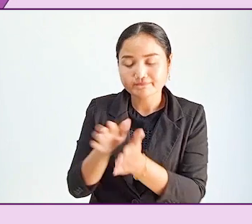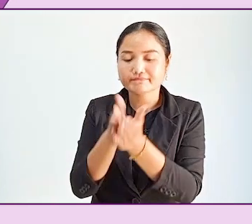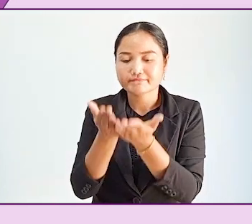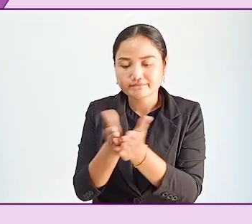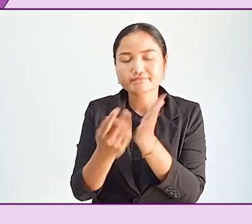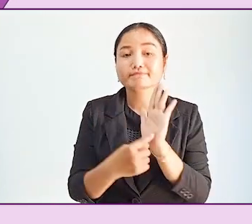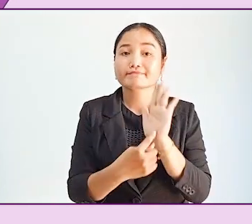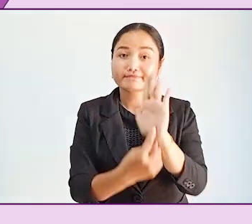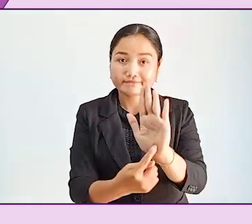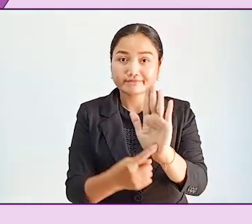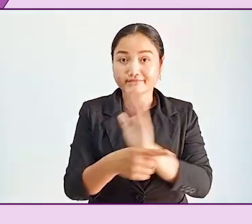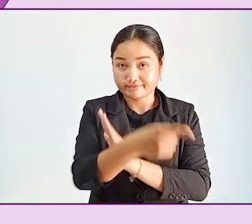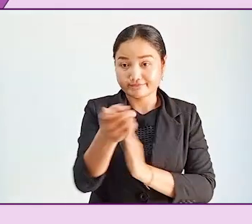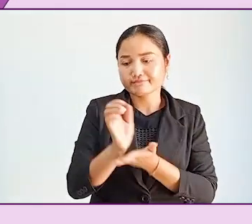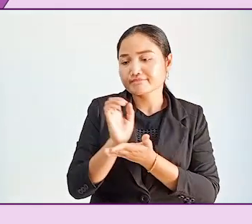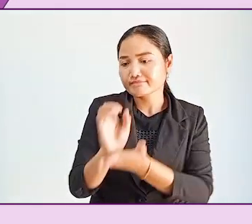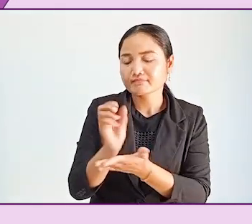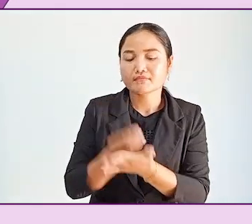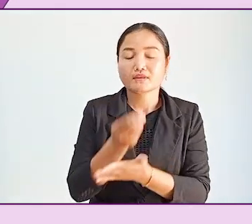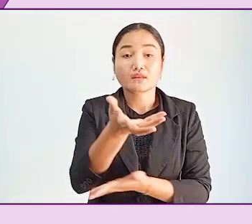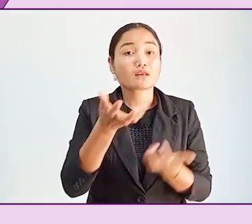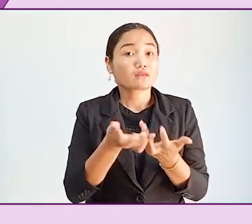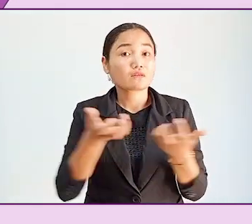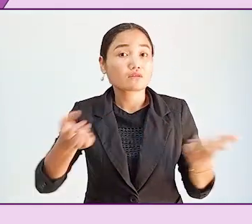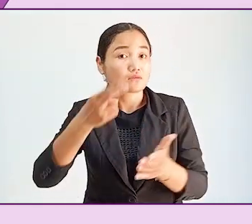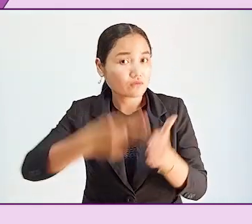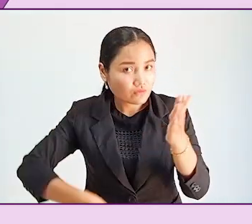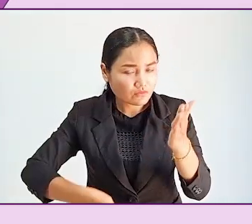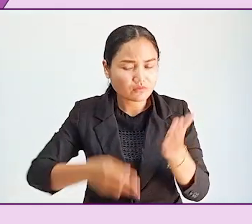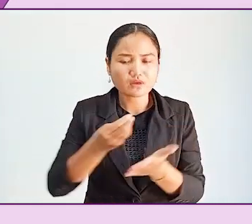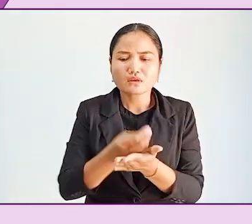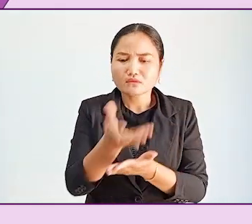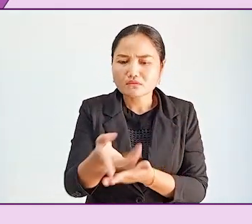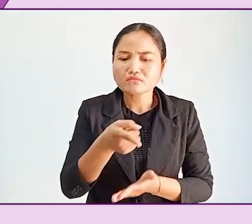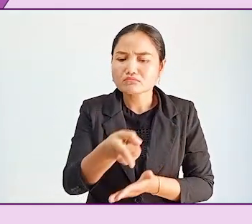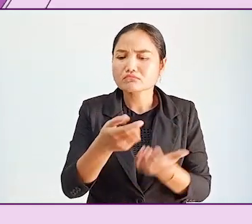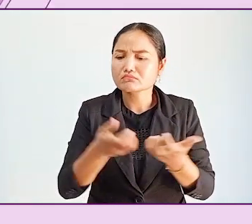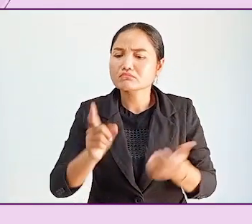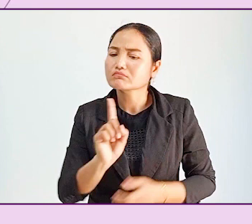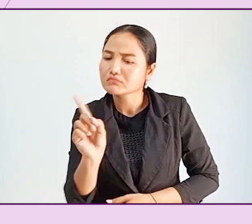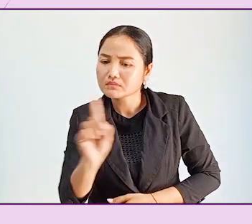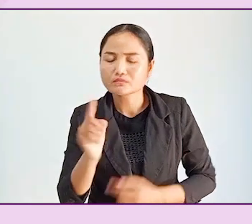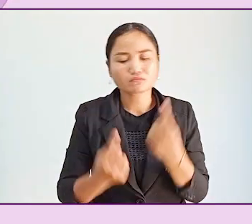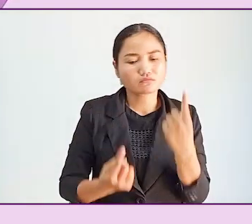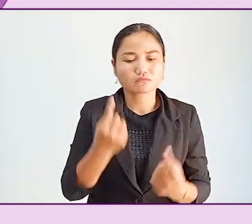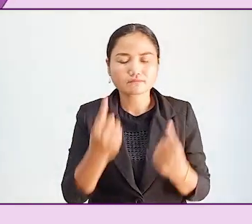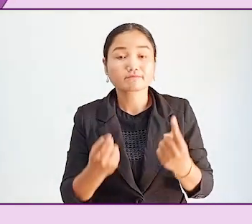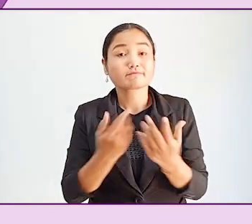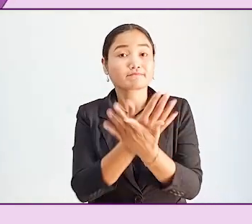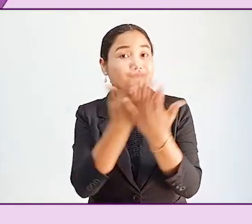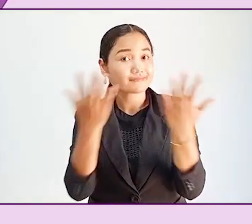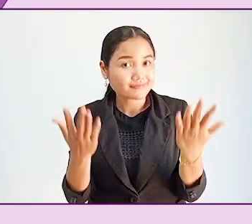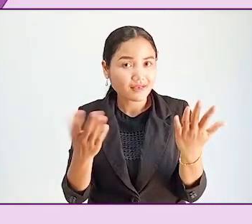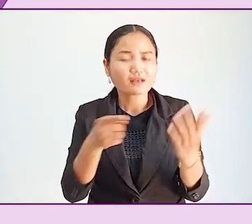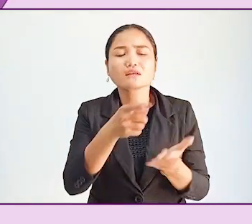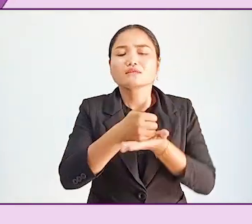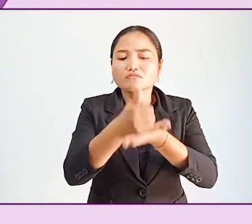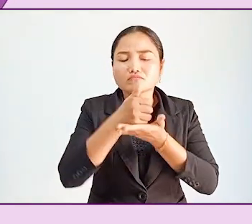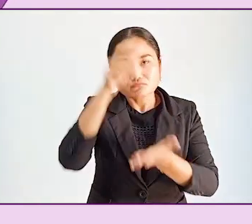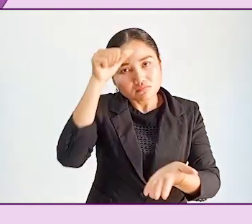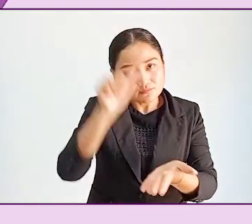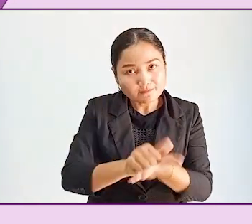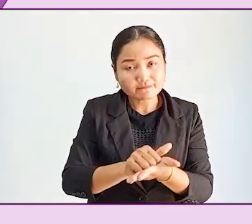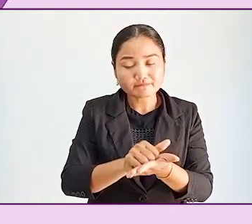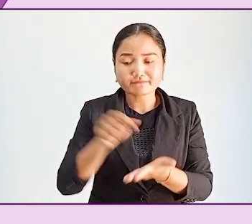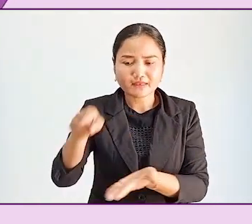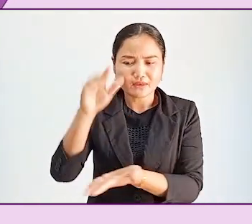hàng thà Nè ban chùm nai từ lơ vầy khá Nâng chùm nai từ lơ vầy tràn trên kế Vì đừng chui nhạc nông ca xong lạch chất Thà cú cắt